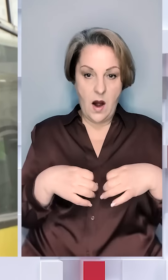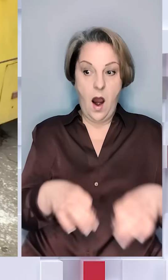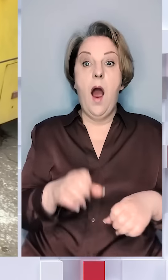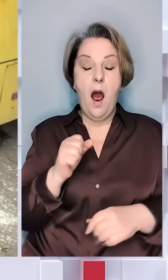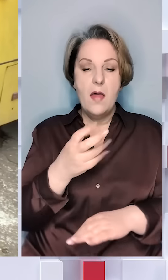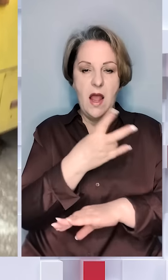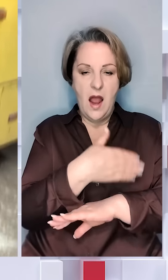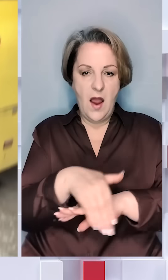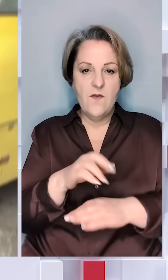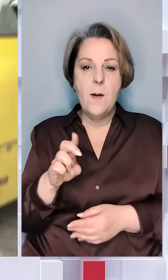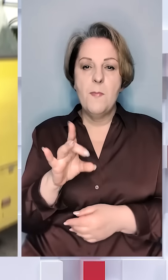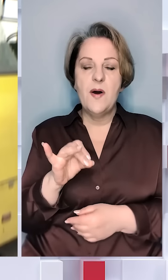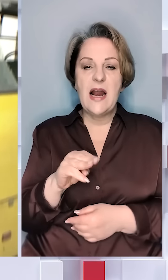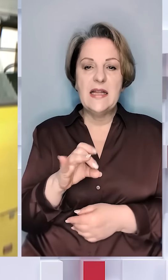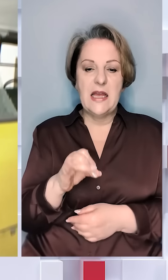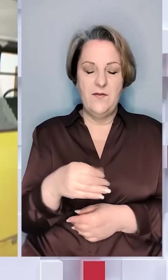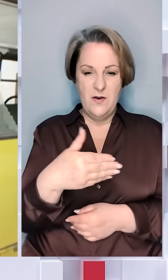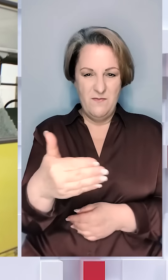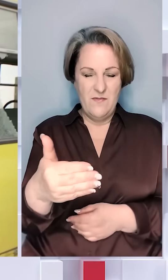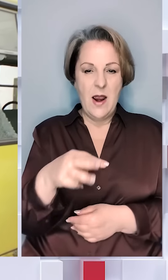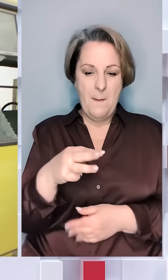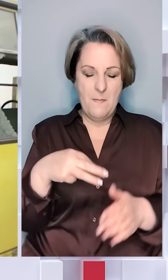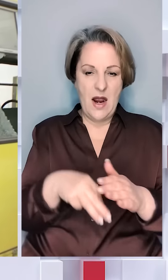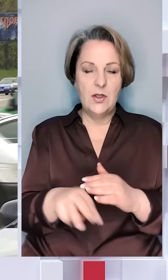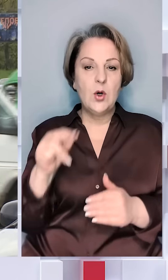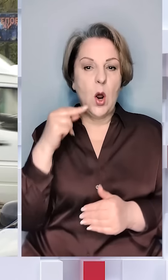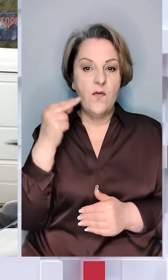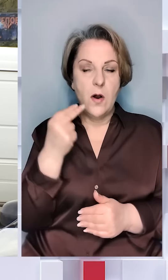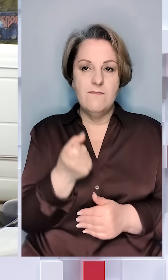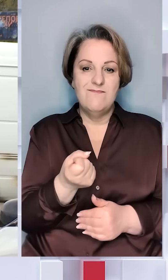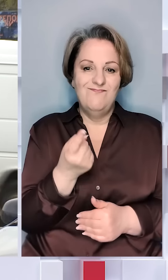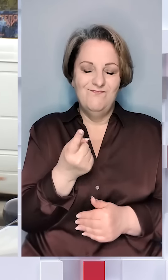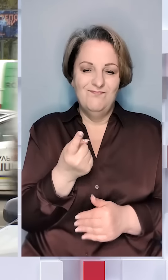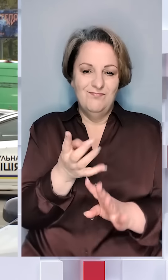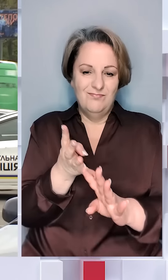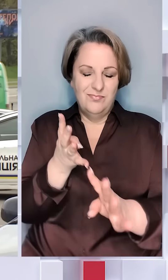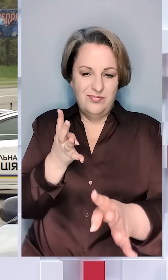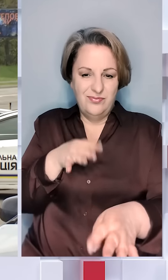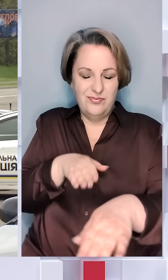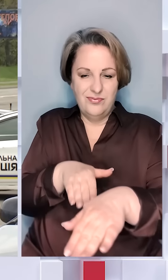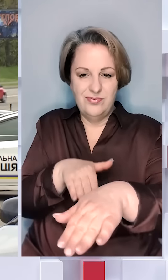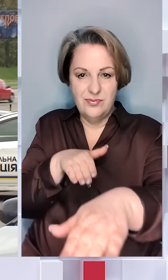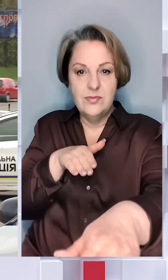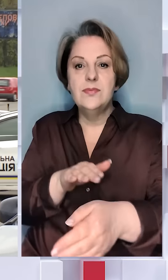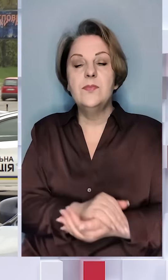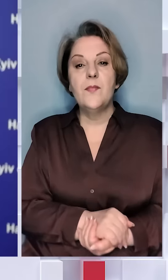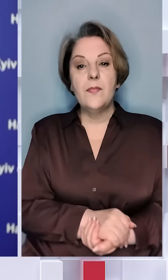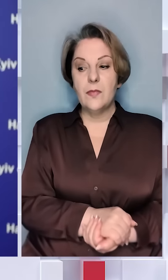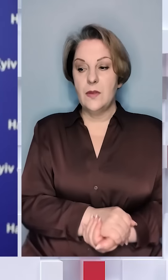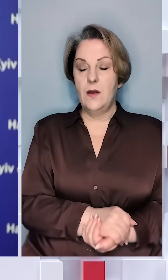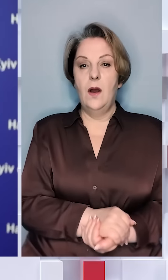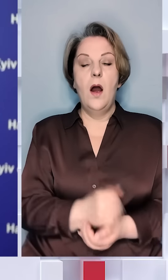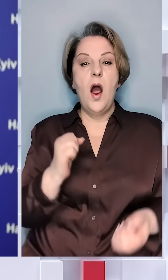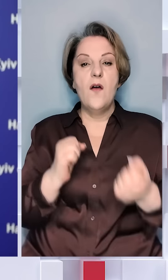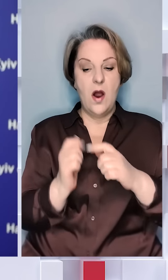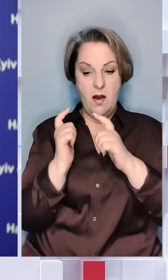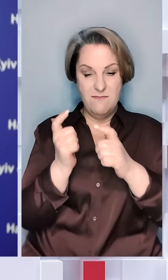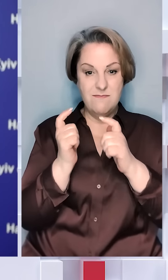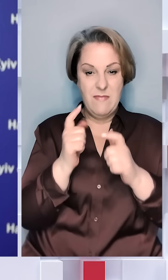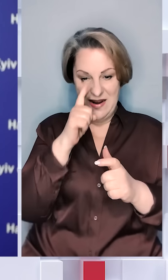Тим часом на вулиці Братиславській у бік станції метро Чернігівська утворився величезний затор. Водій